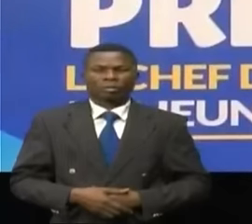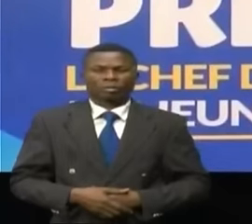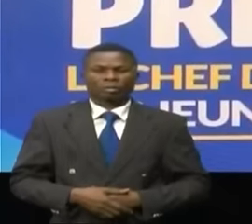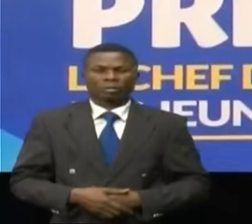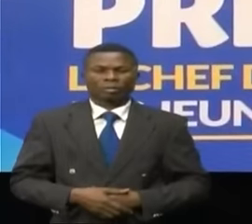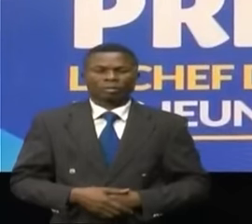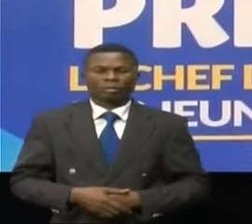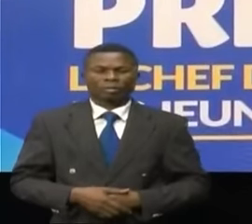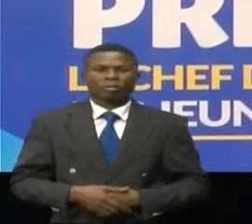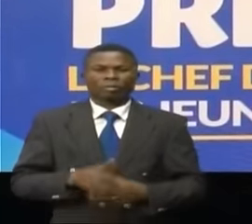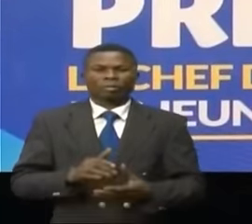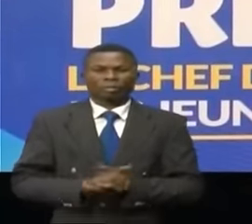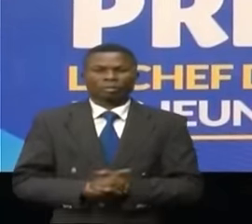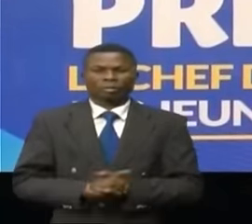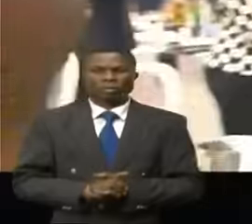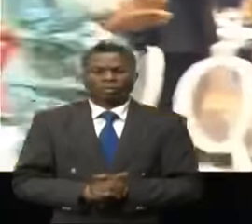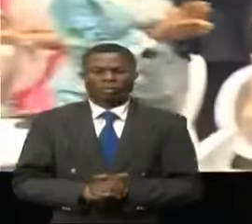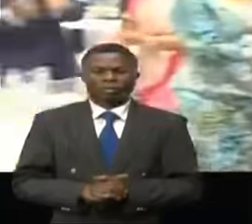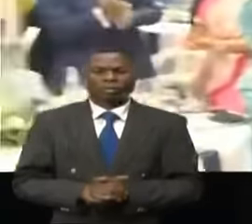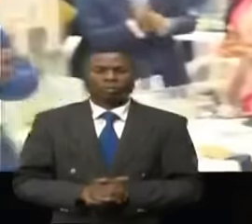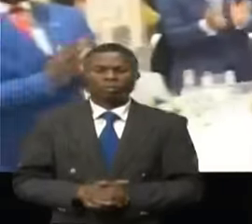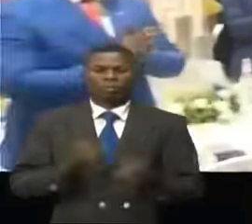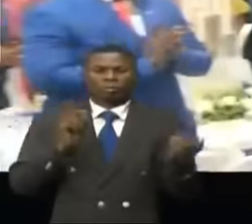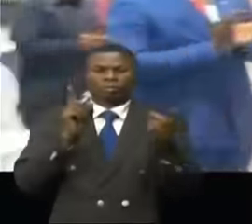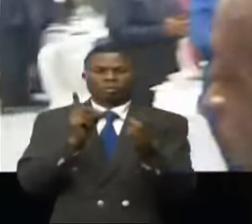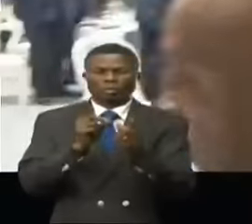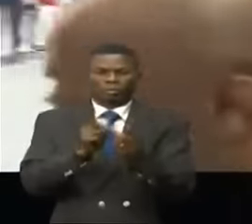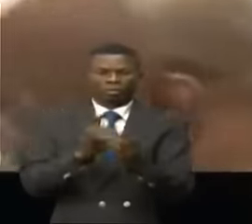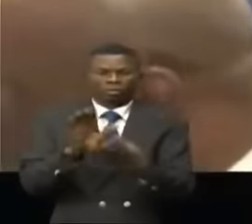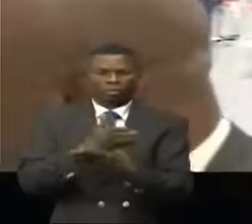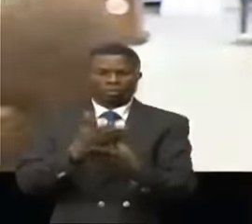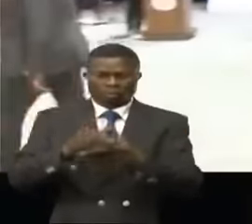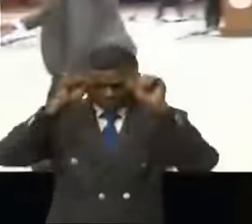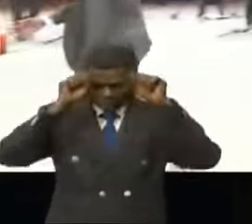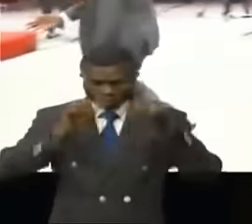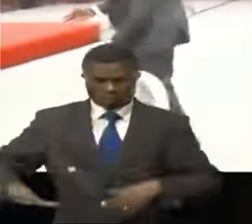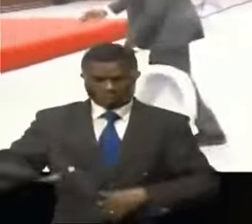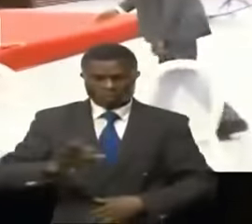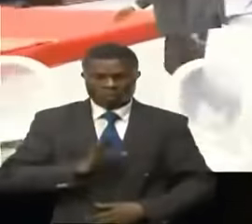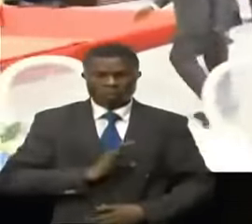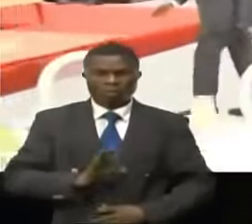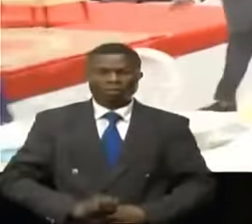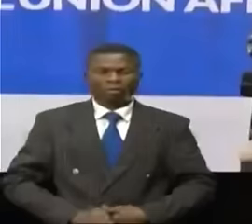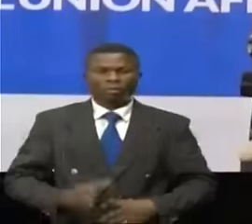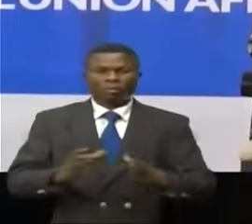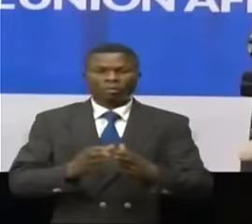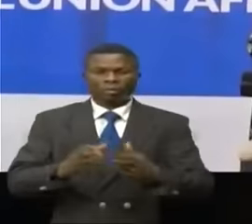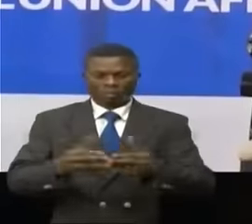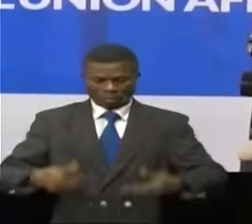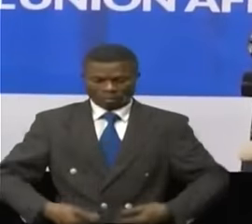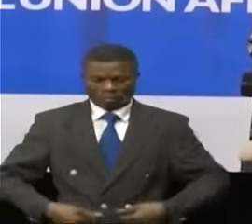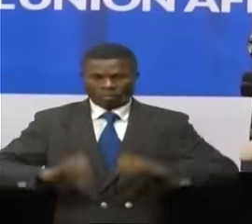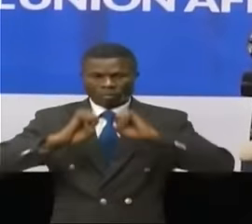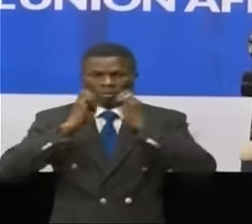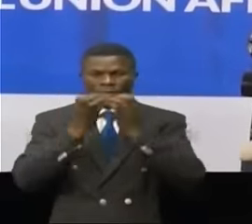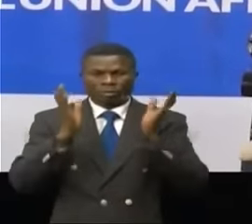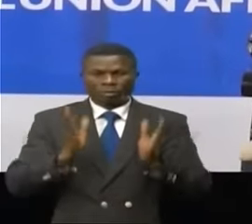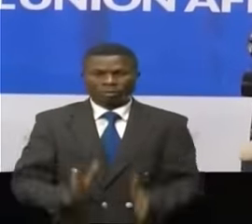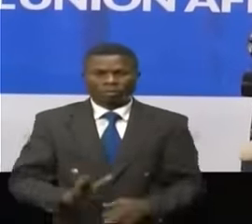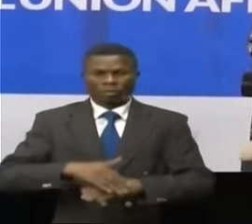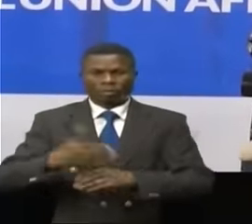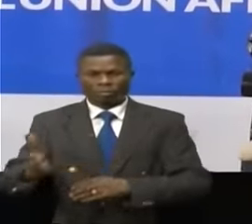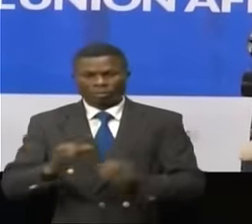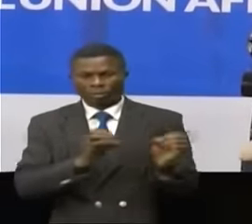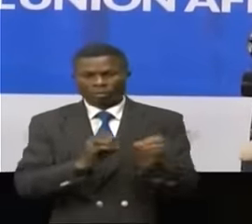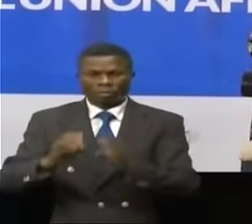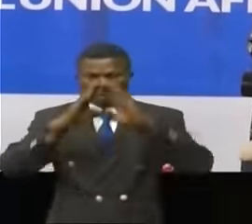Meet the President est un deuxième rendez-vous entre le président de la République, Félix-Antoine Tshisekedi, et les jeunes entrepreneurs après celui qui a eu